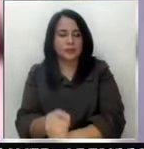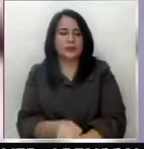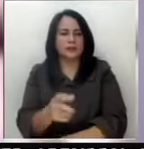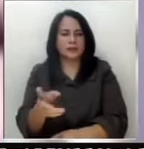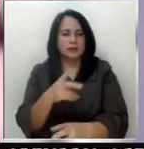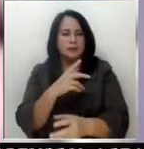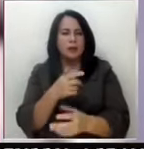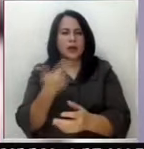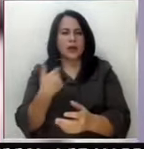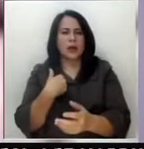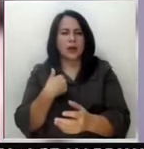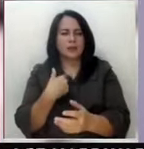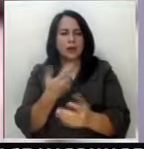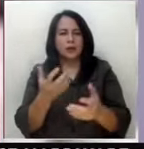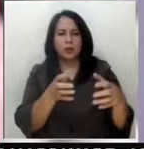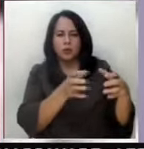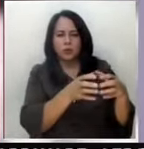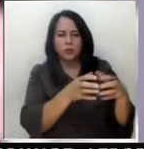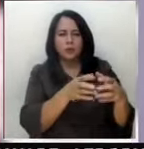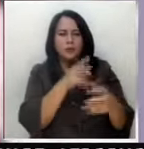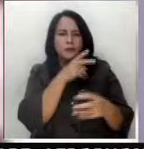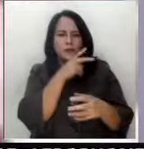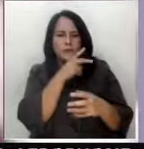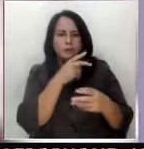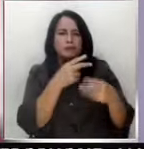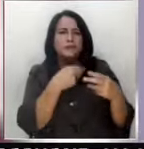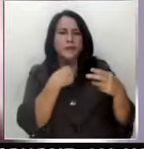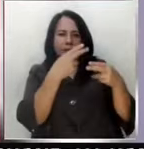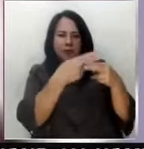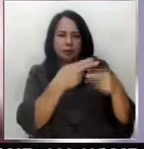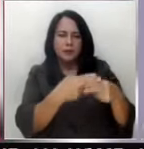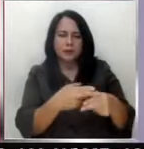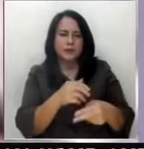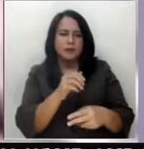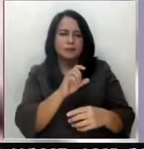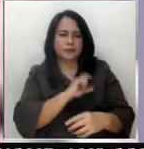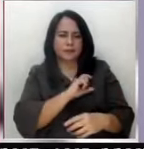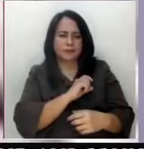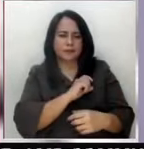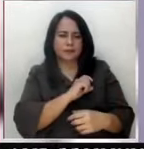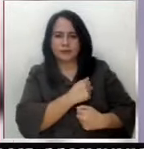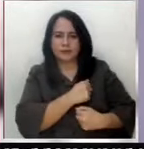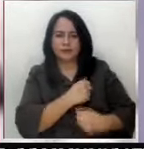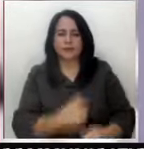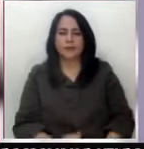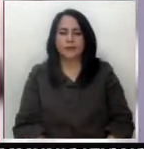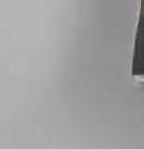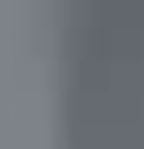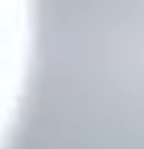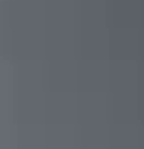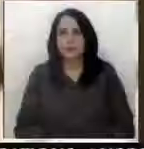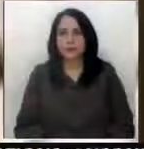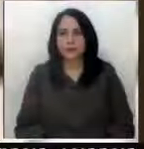naman ng mga suspect ang pinangalanan ng AFP at PNP. At nakatutok si Chino Gaston.